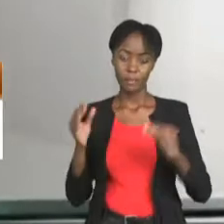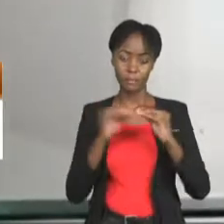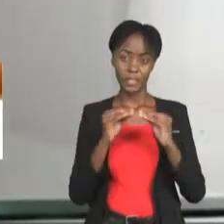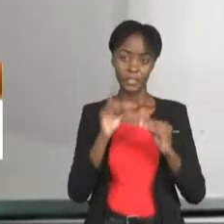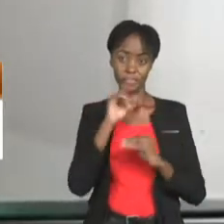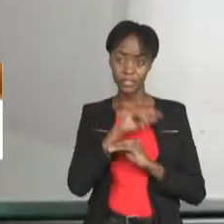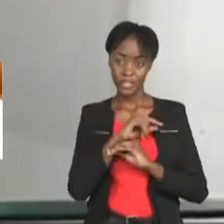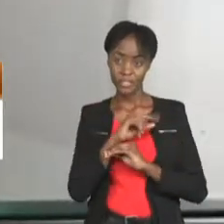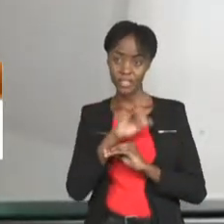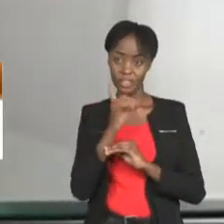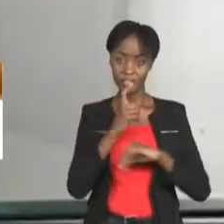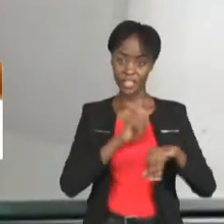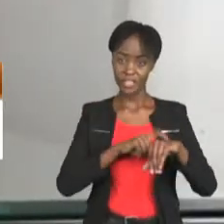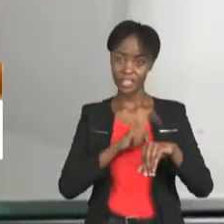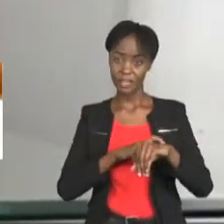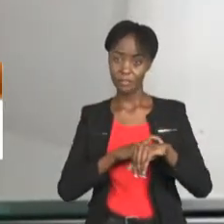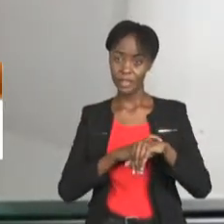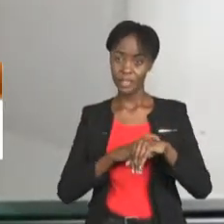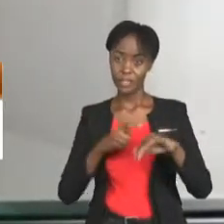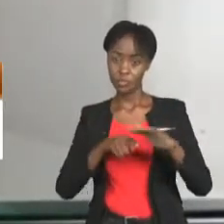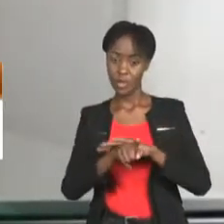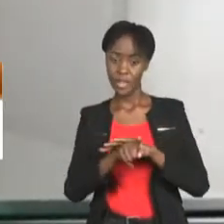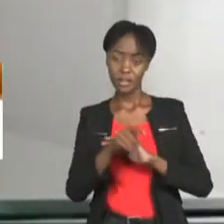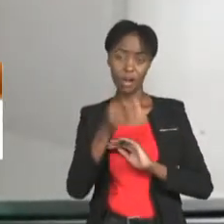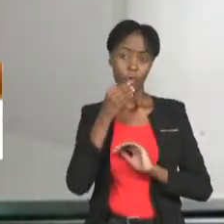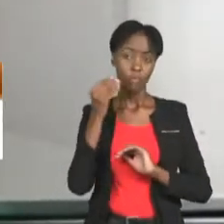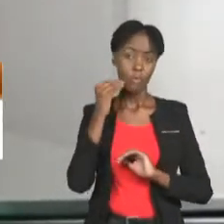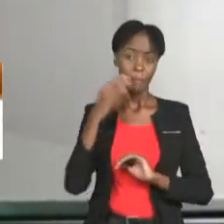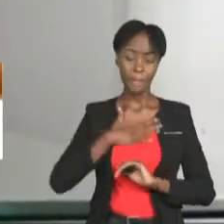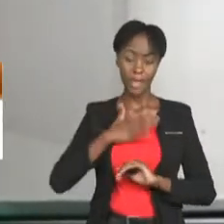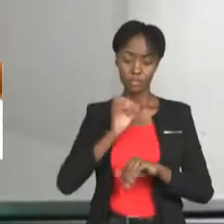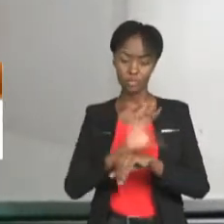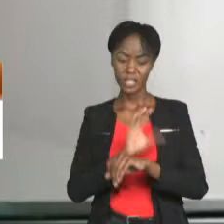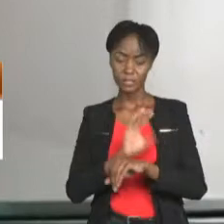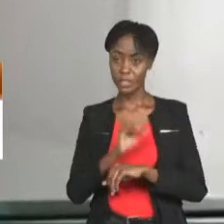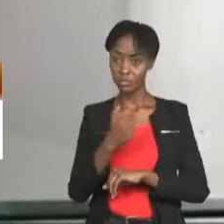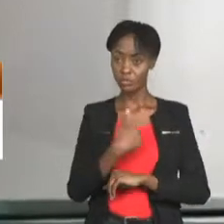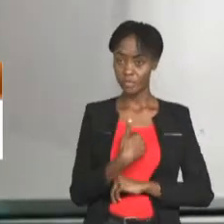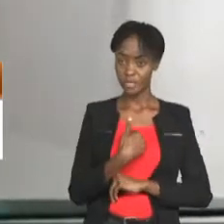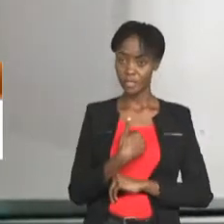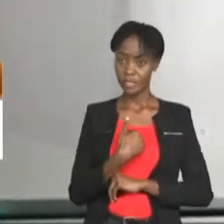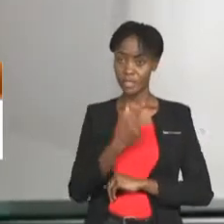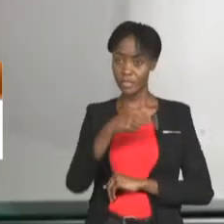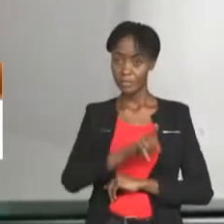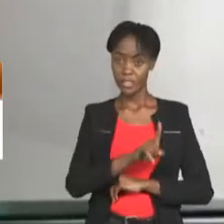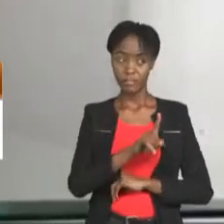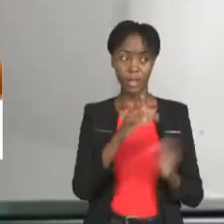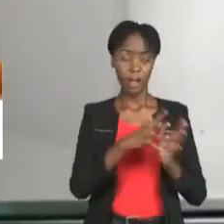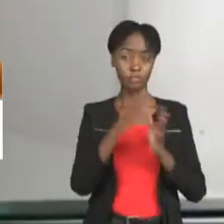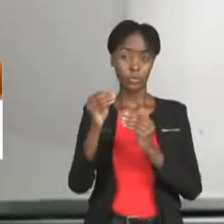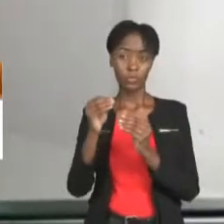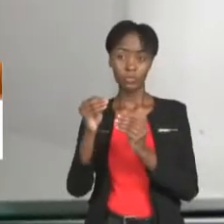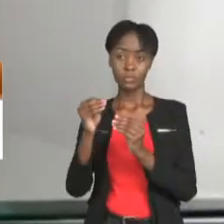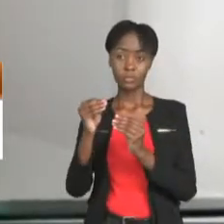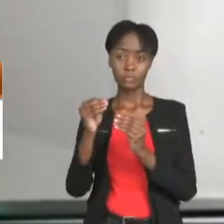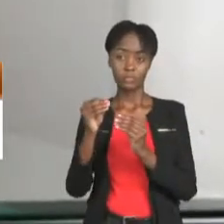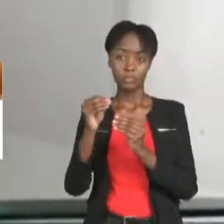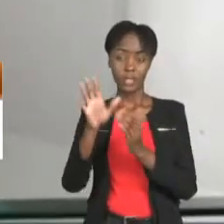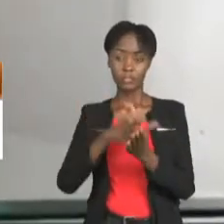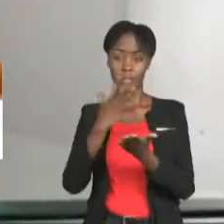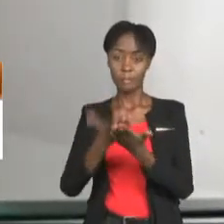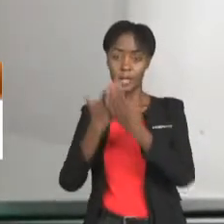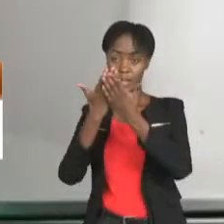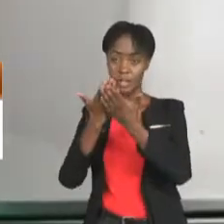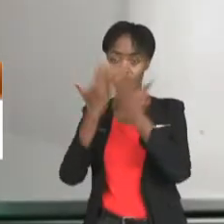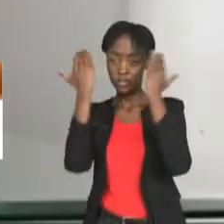the first time, they were allowed to access me, and they explained to me that they have filed a case